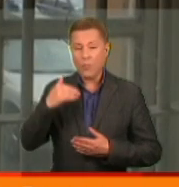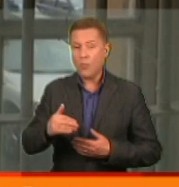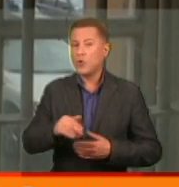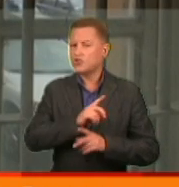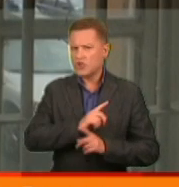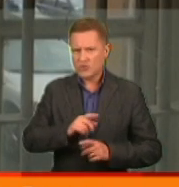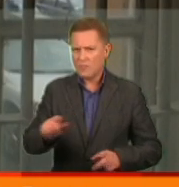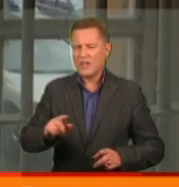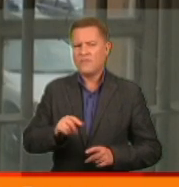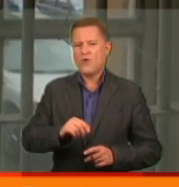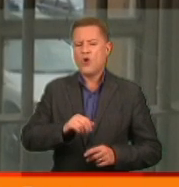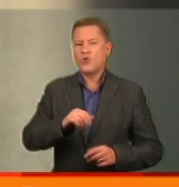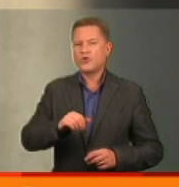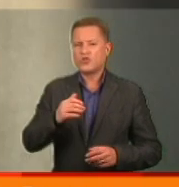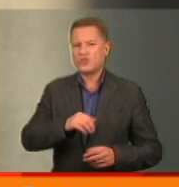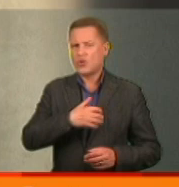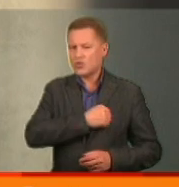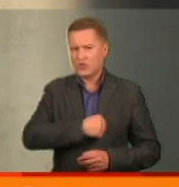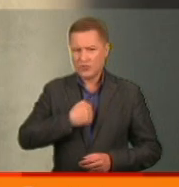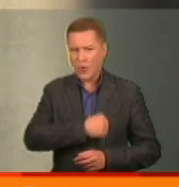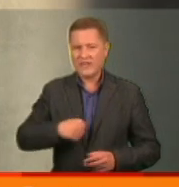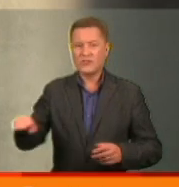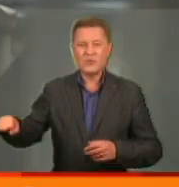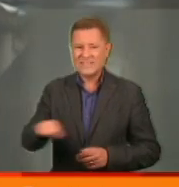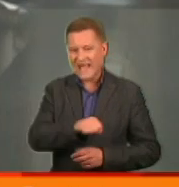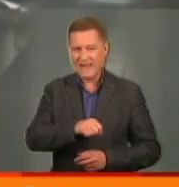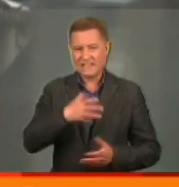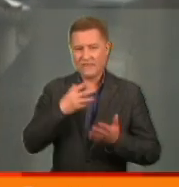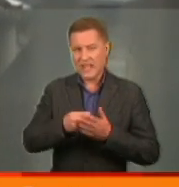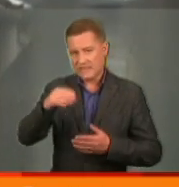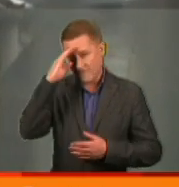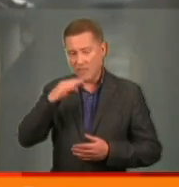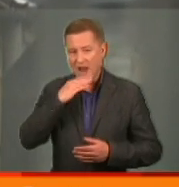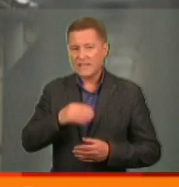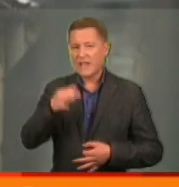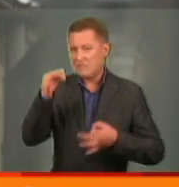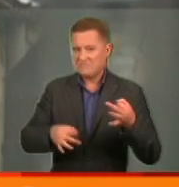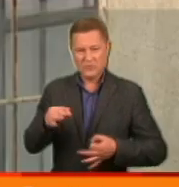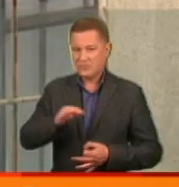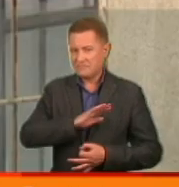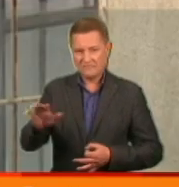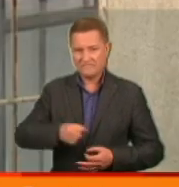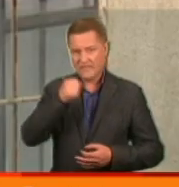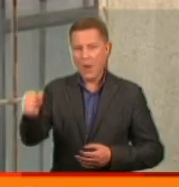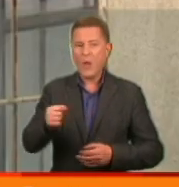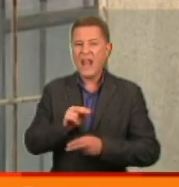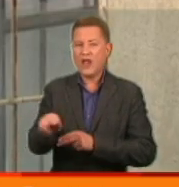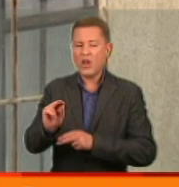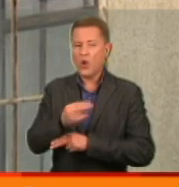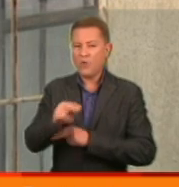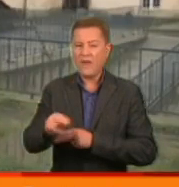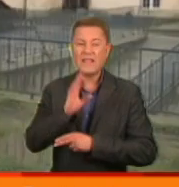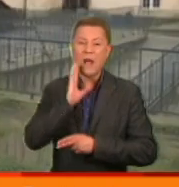особливою жорстокістю зарізав власного батька. Його визнали неосудним і призначили примусове лікування. Та минулого місяця мати